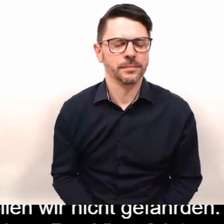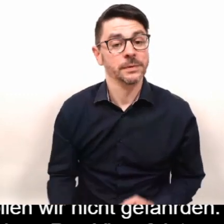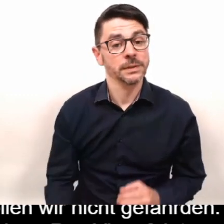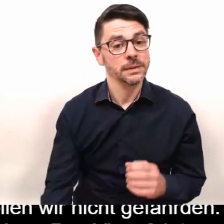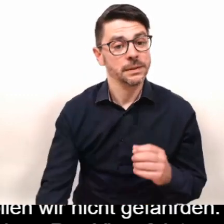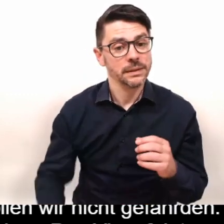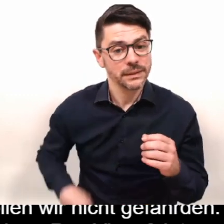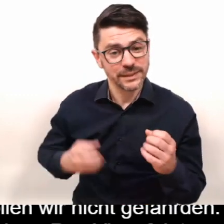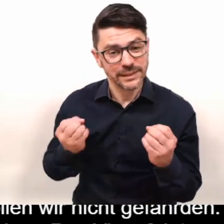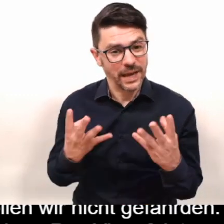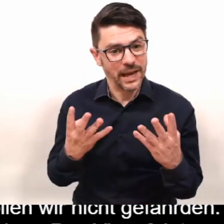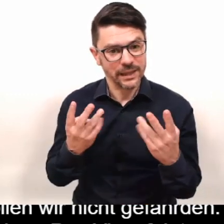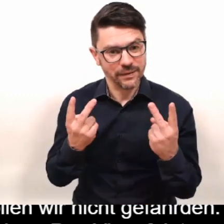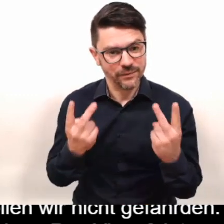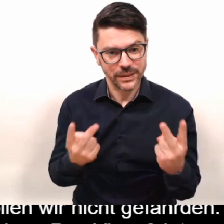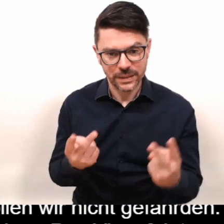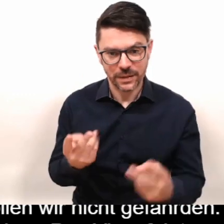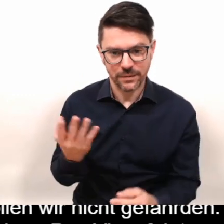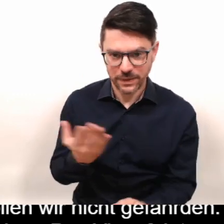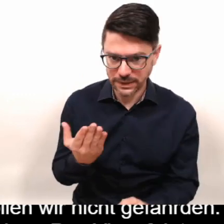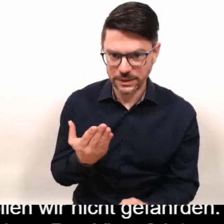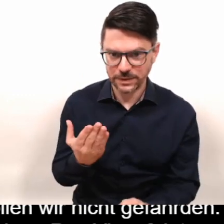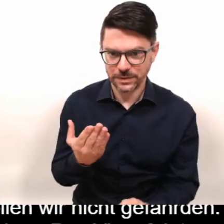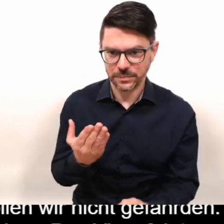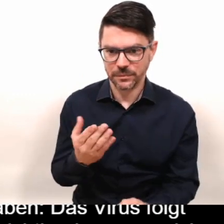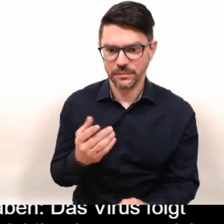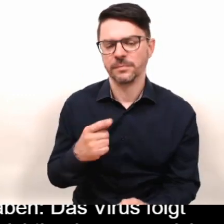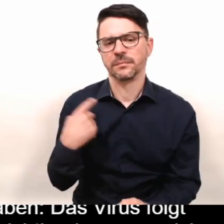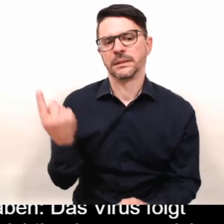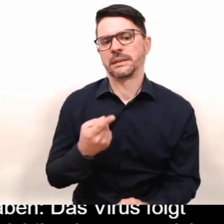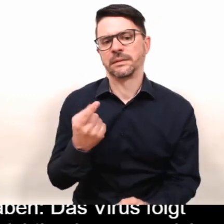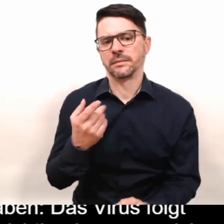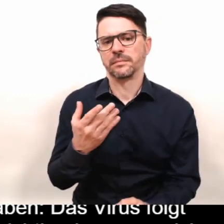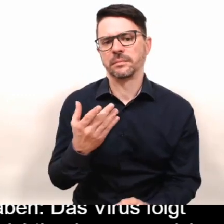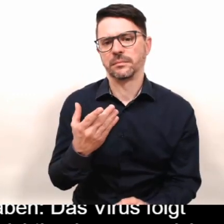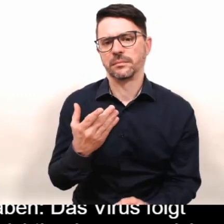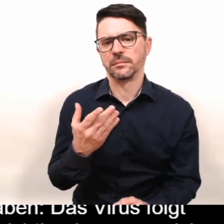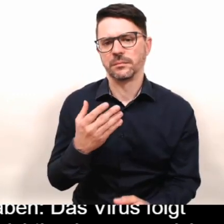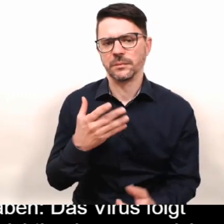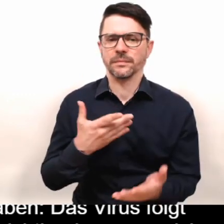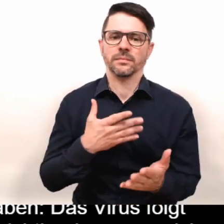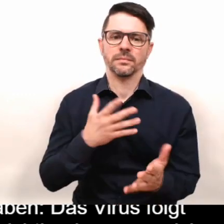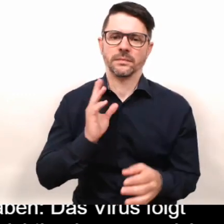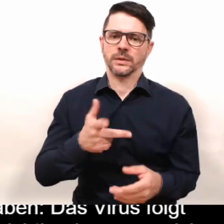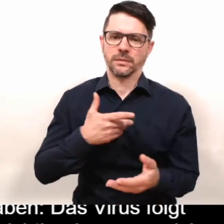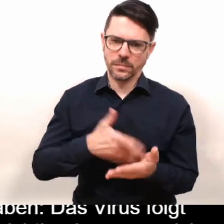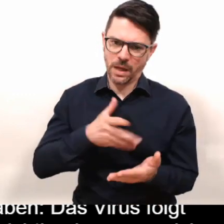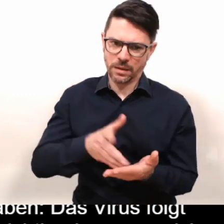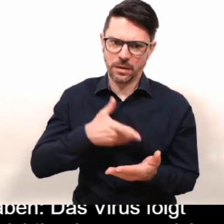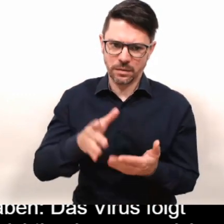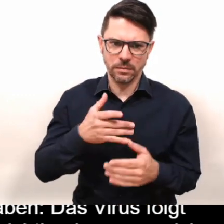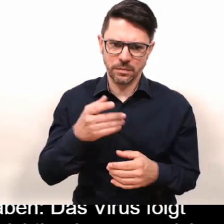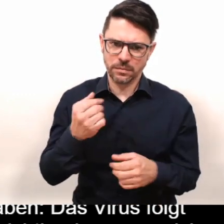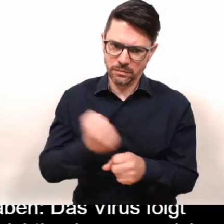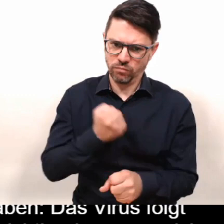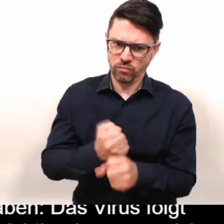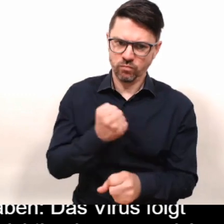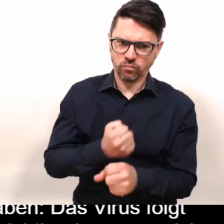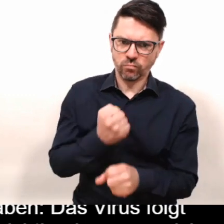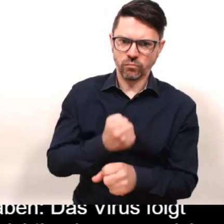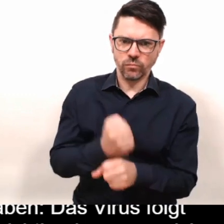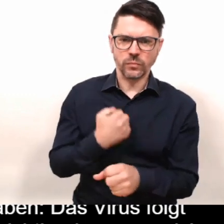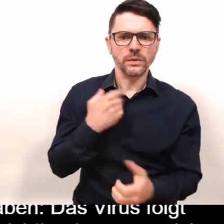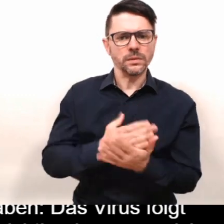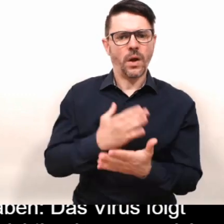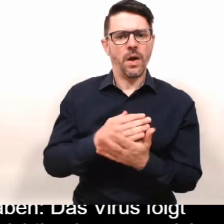Primat des Infektionsschutzes. Das ist ganz wichtig. Und da kann man sich dann auch in den nächsten Bereich weiter vorarbeiten. Und noch eins, was ich immer für ganz wichtig